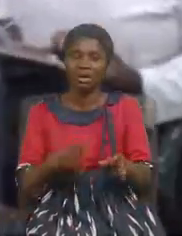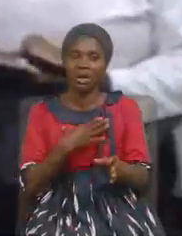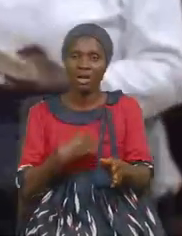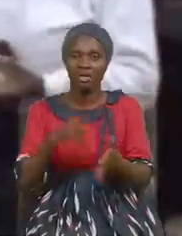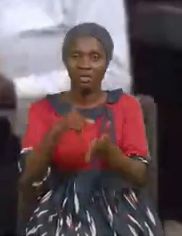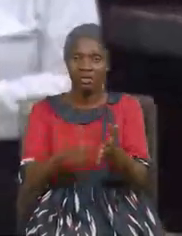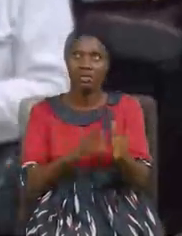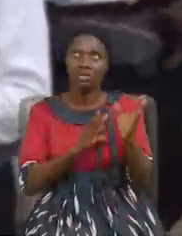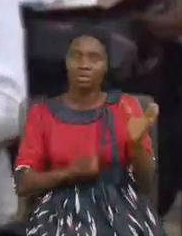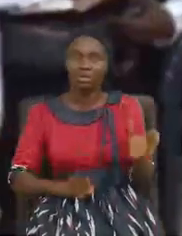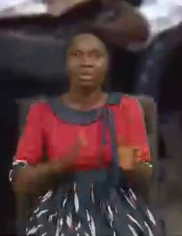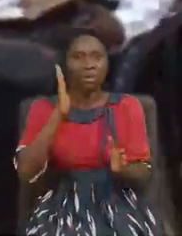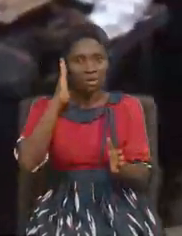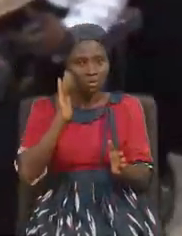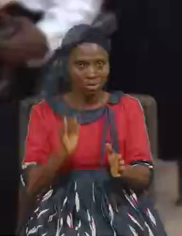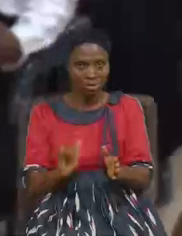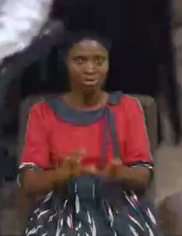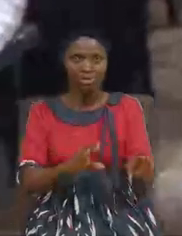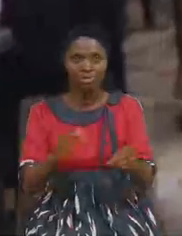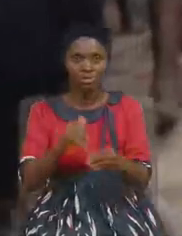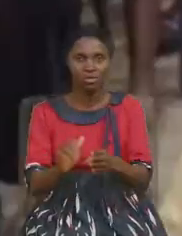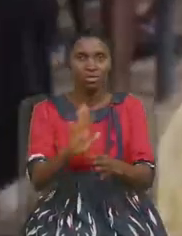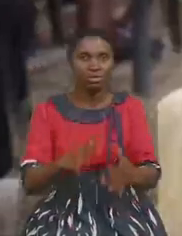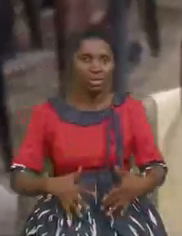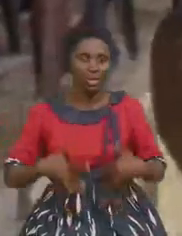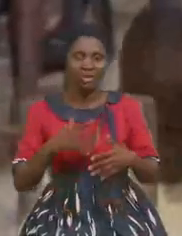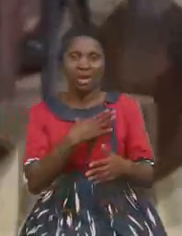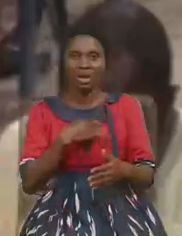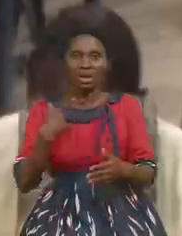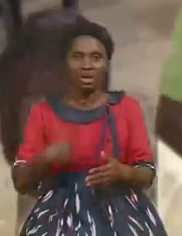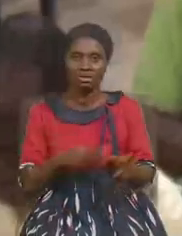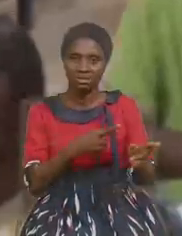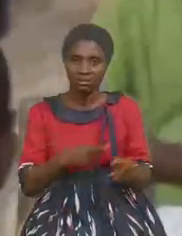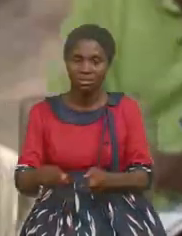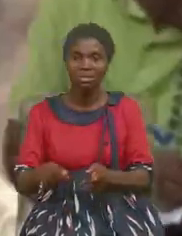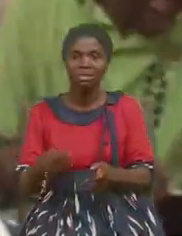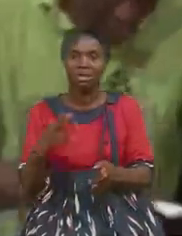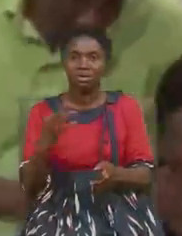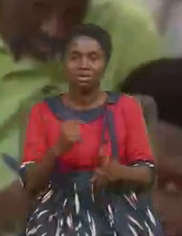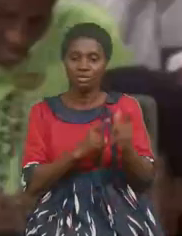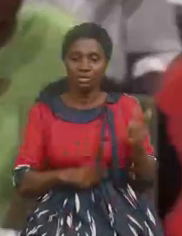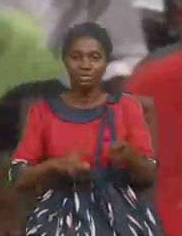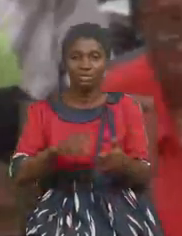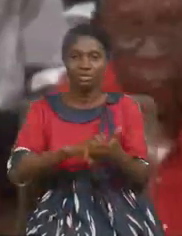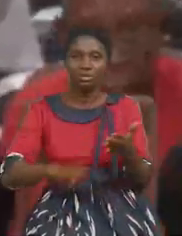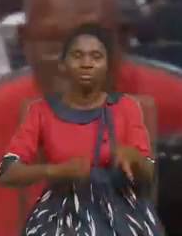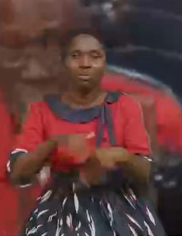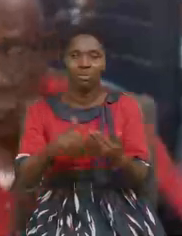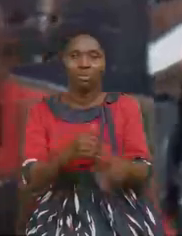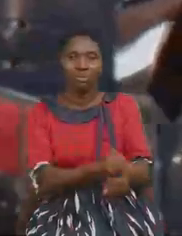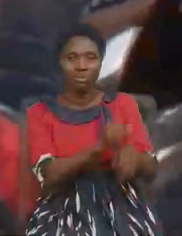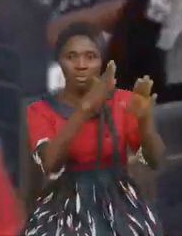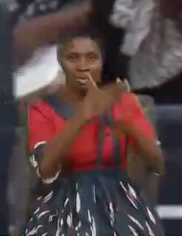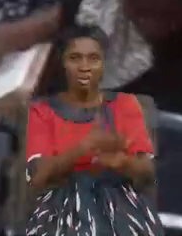va encore faire dans ta vie, parlant de la préparation du Seigneur à déplacer toute montagne de ta vie, parlant